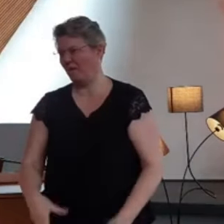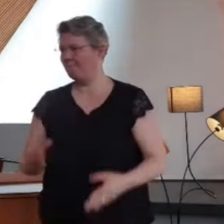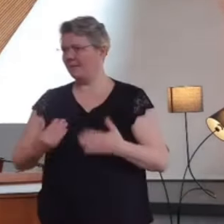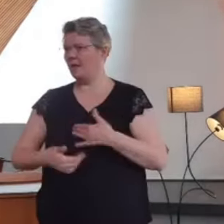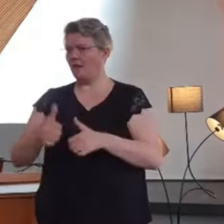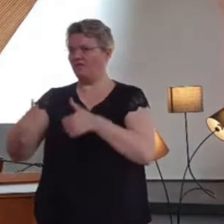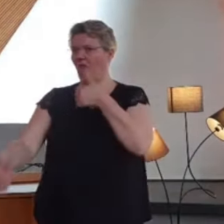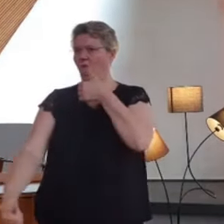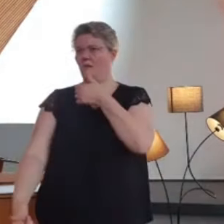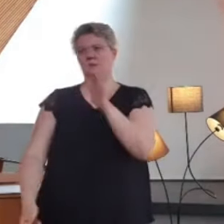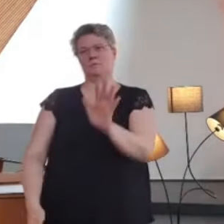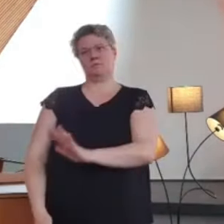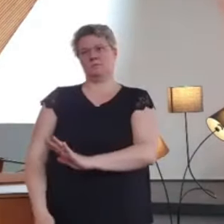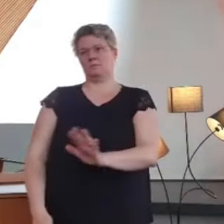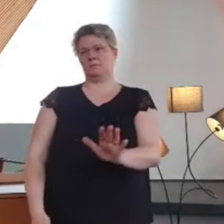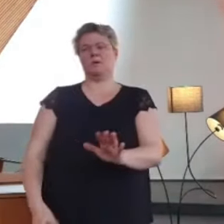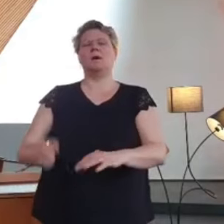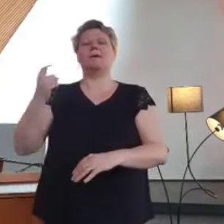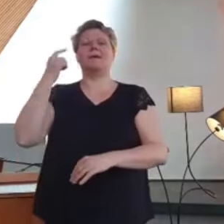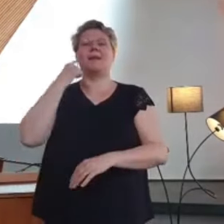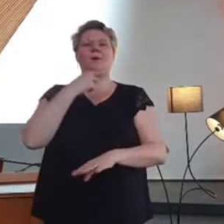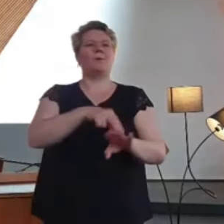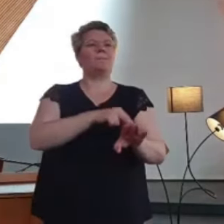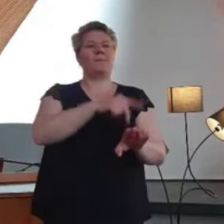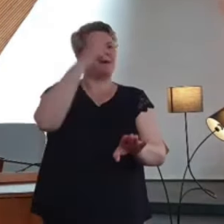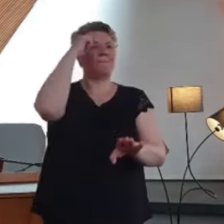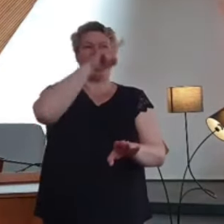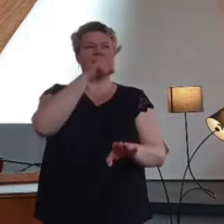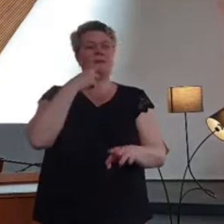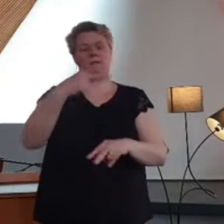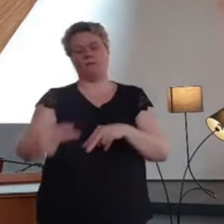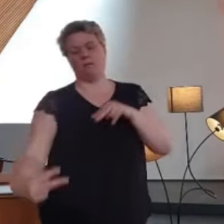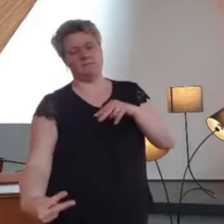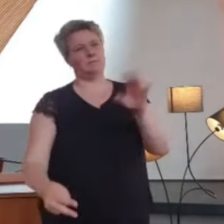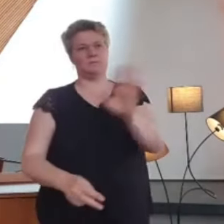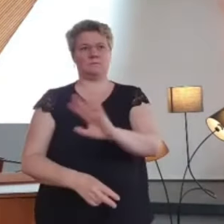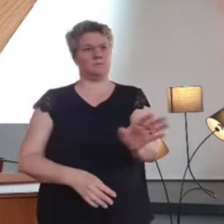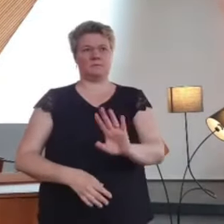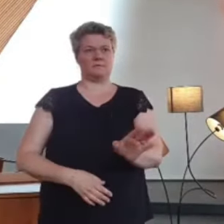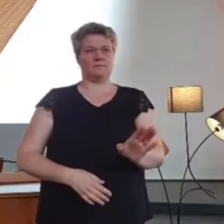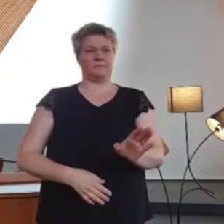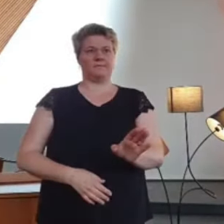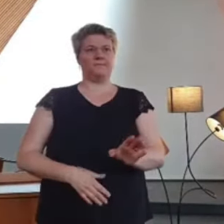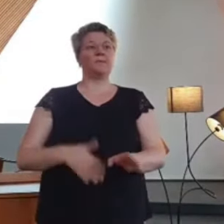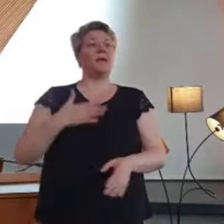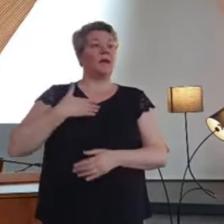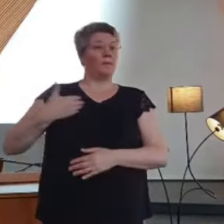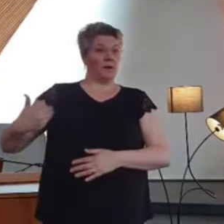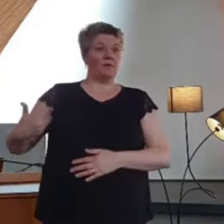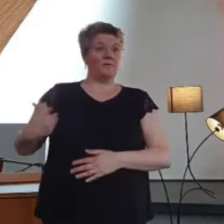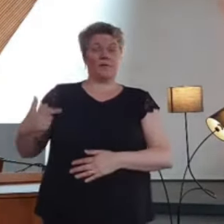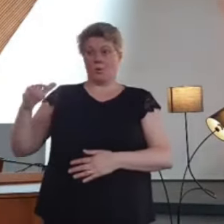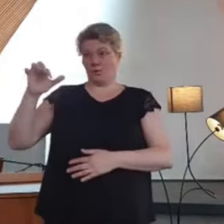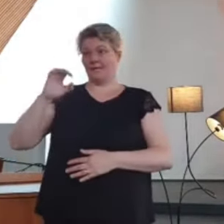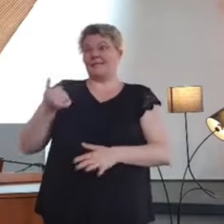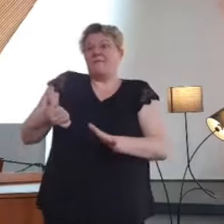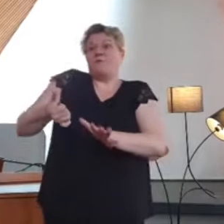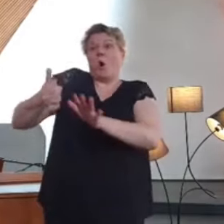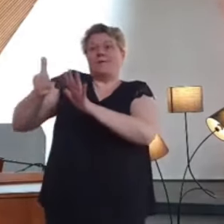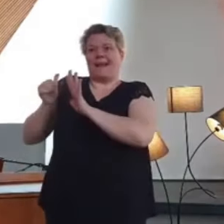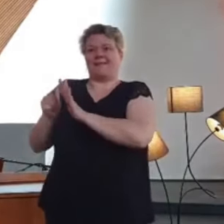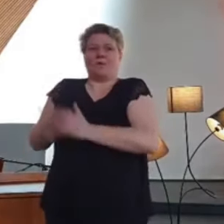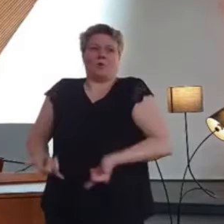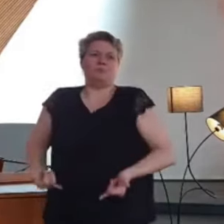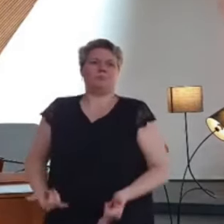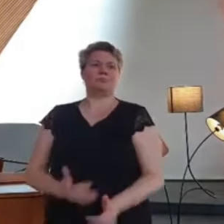unten. Ich glaube aber, dass das hier nicht gemeint ist. Meine Frau Trixi und ich haben vor 6 Wochen unser erstes Kind